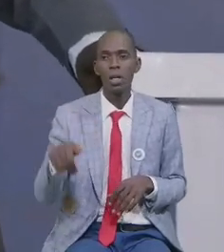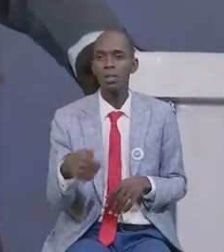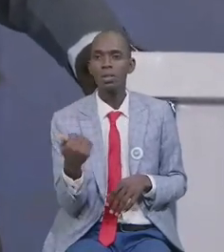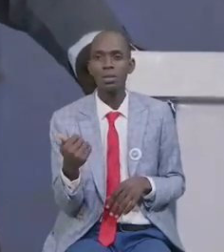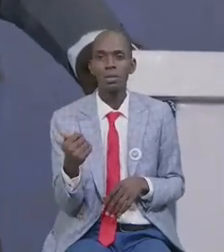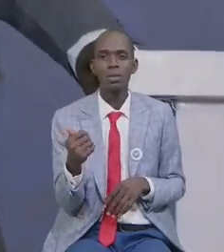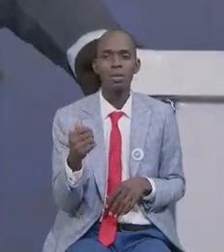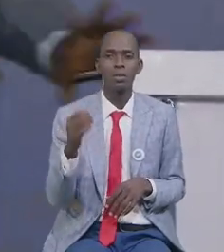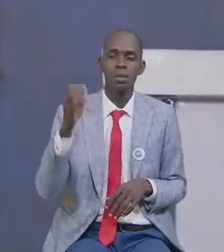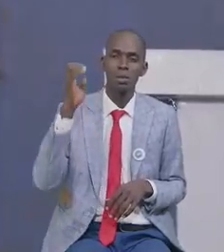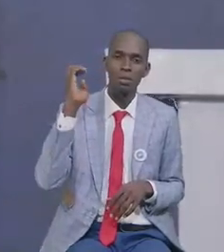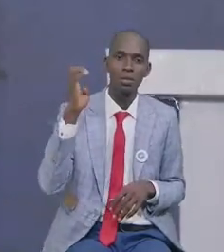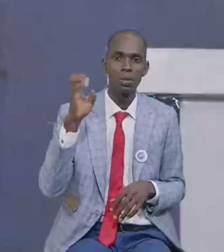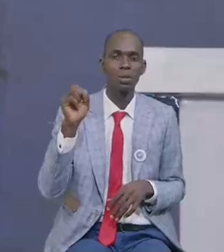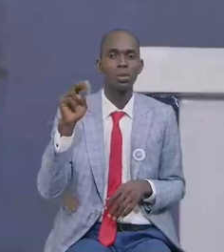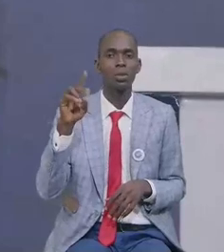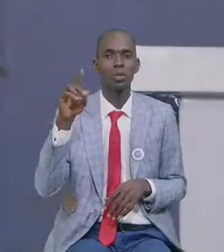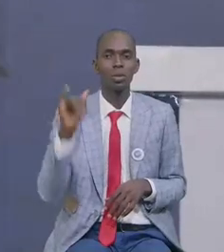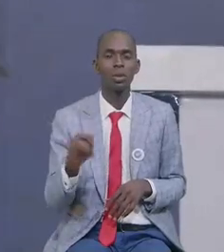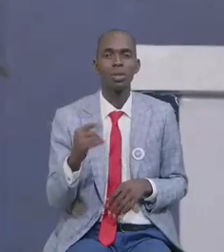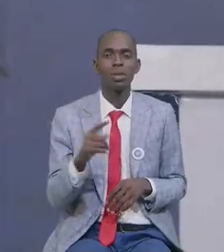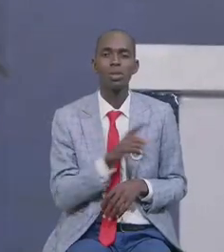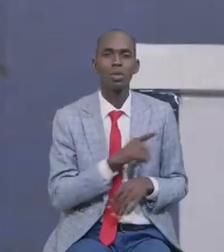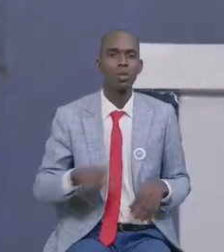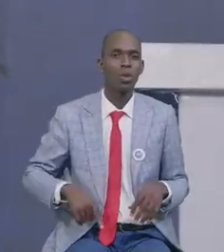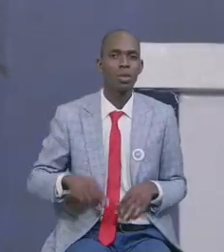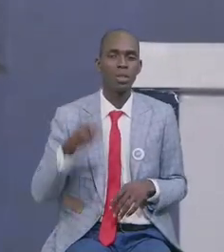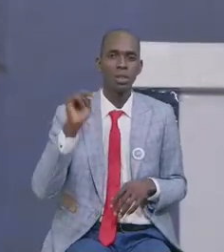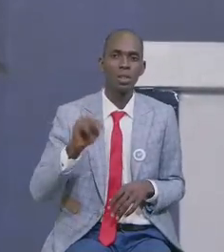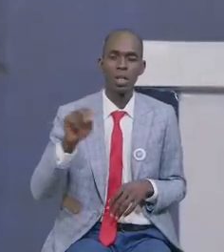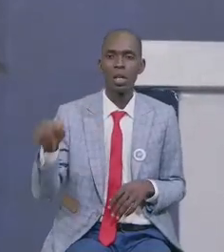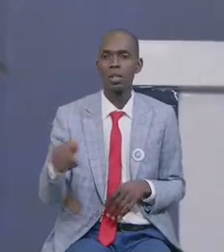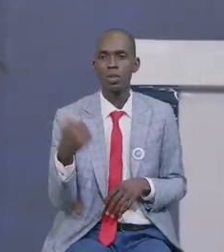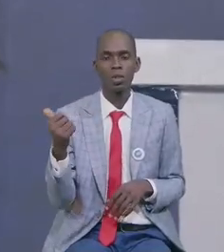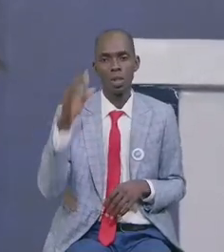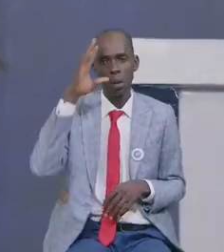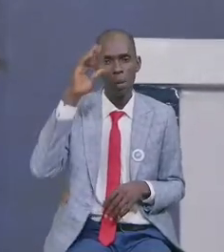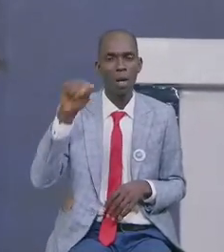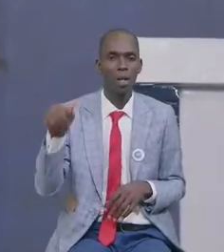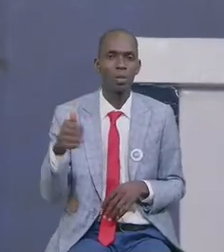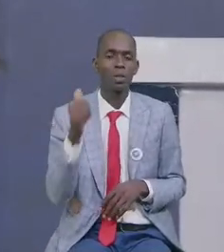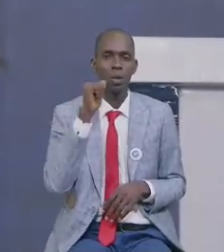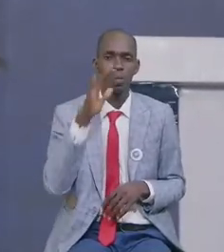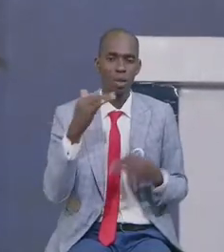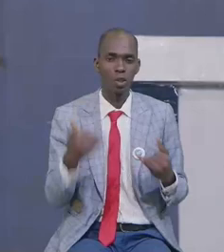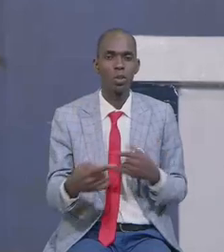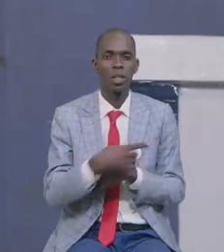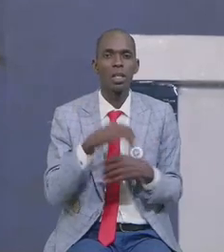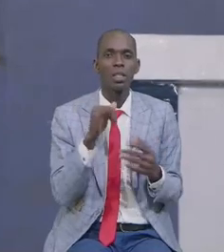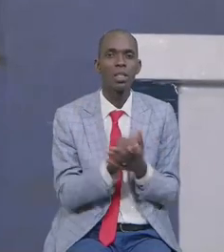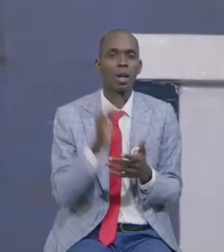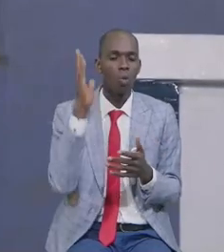d'un autre évangéliste, sondé. L'Église a besoin d'un autre homme, d'une autre femme aujourd'hui qui